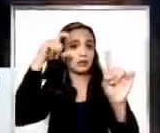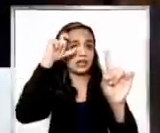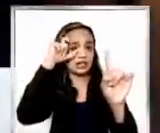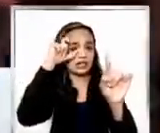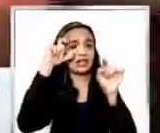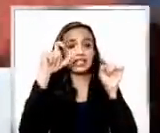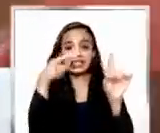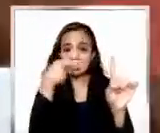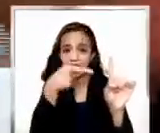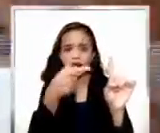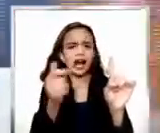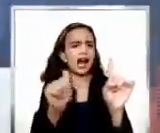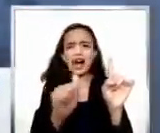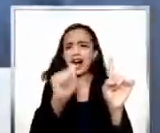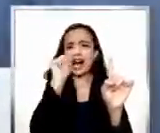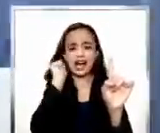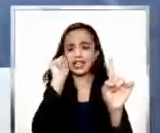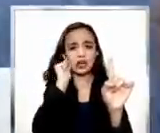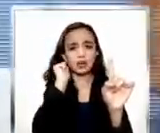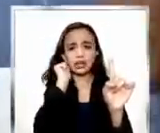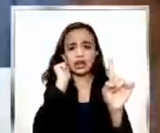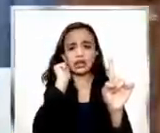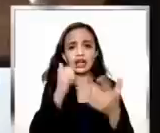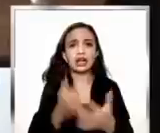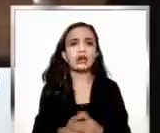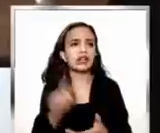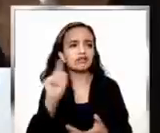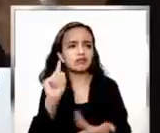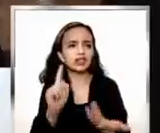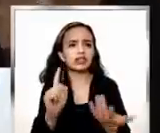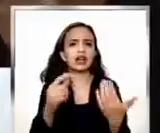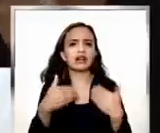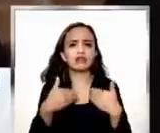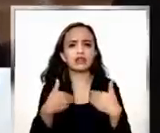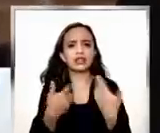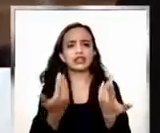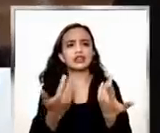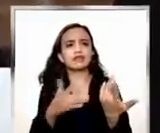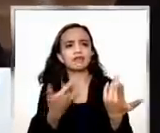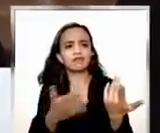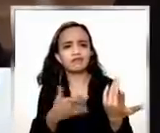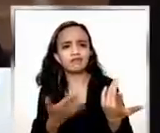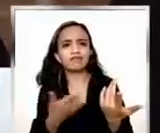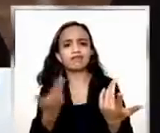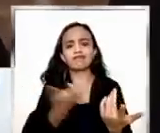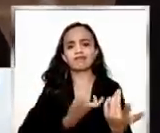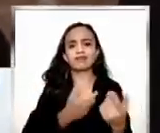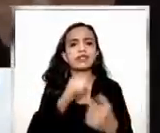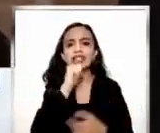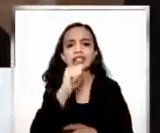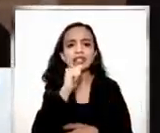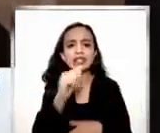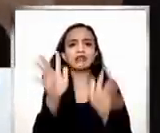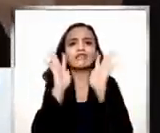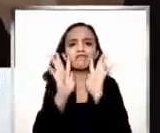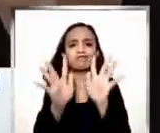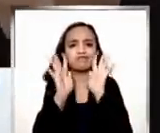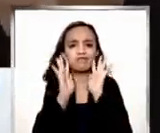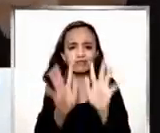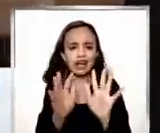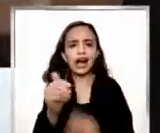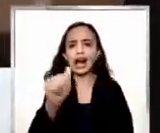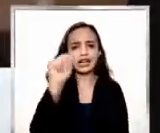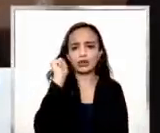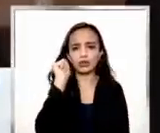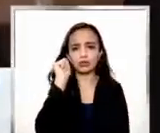dapat siyang bigyan ng kakaibang pansin. Hangarin niyang hindi mapahiya sa inyo dahil sa paghikayat